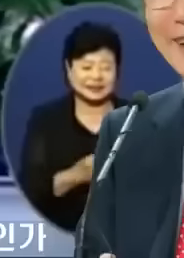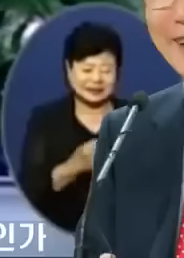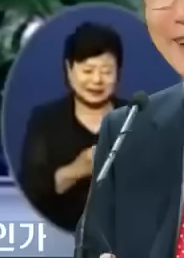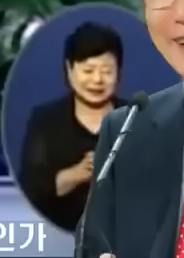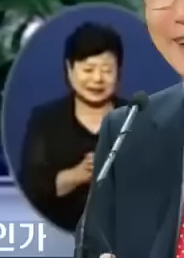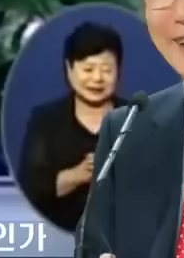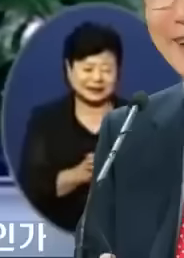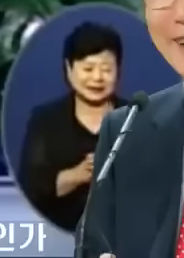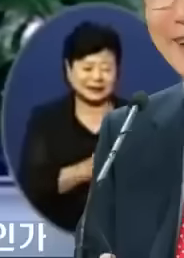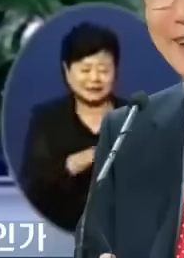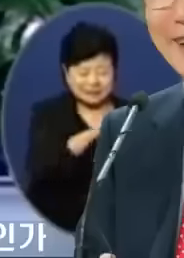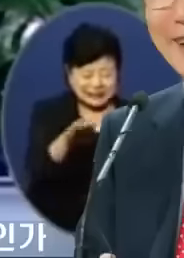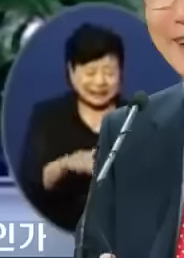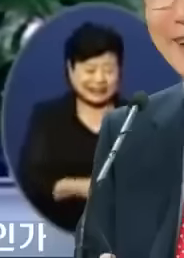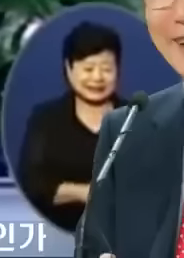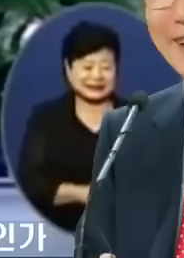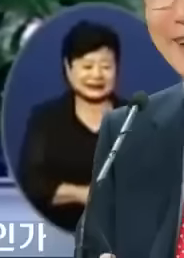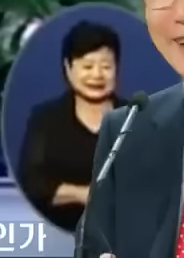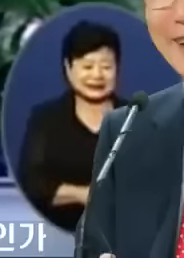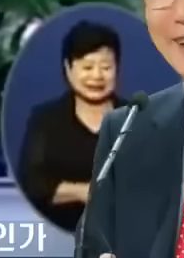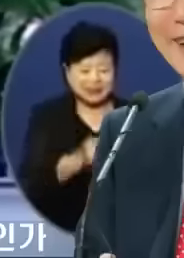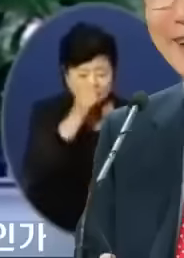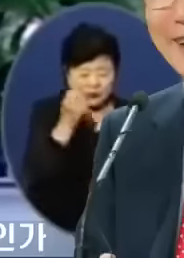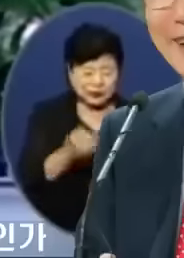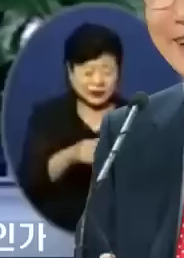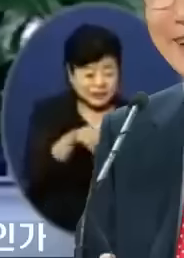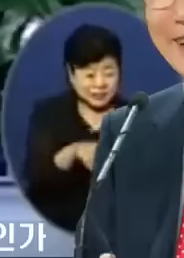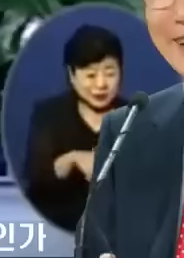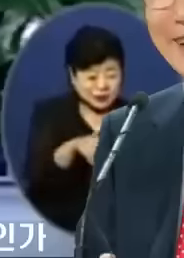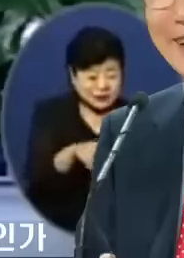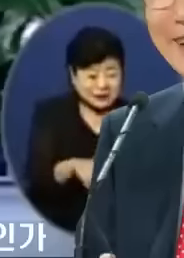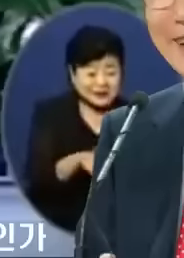그러므로 우리가 좋은 일꾼을